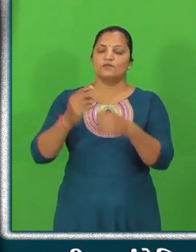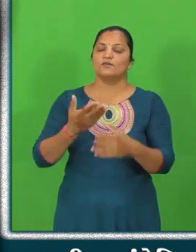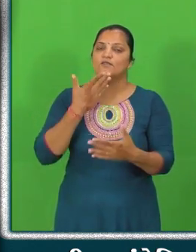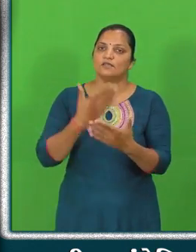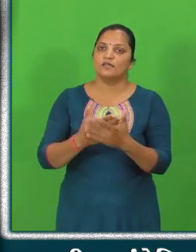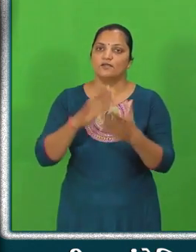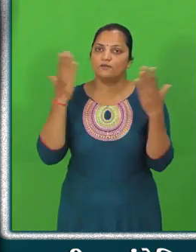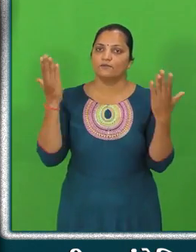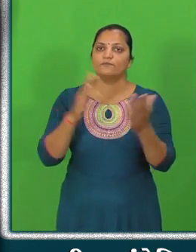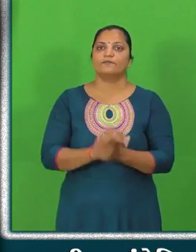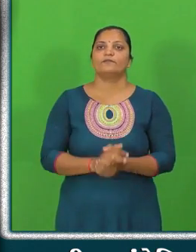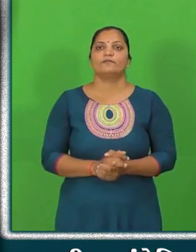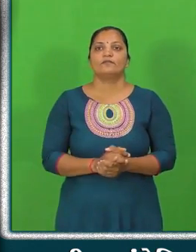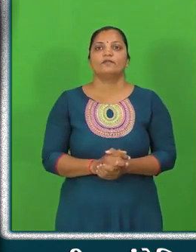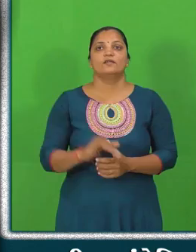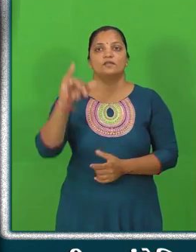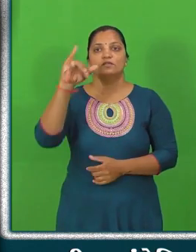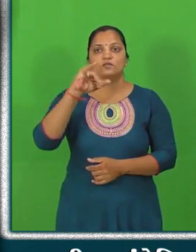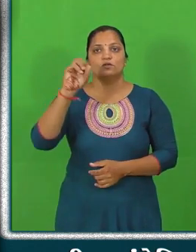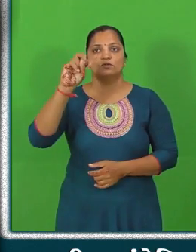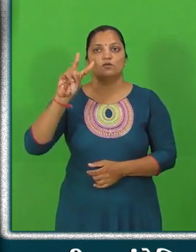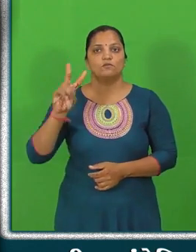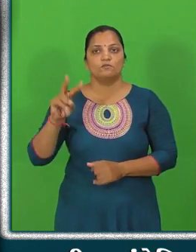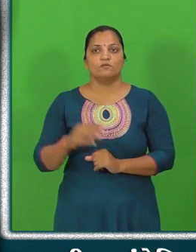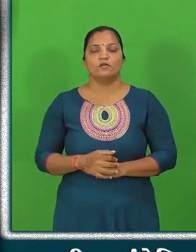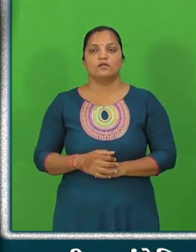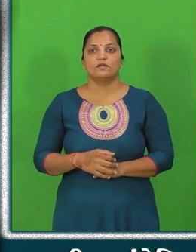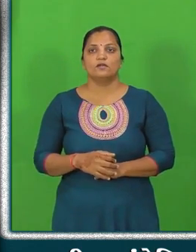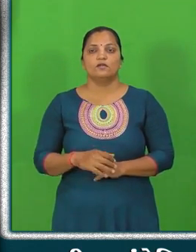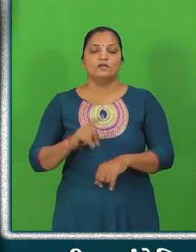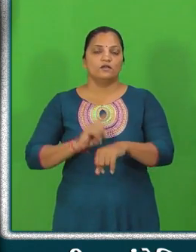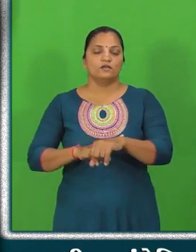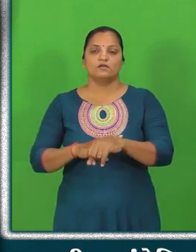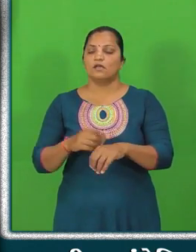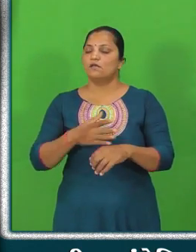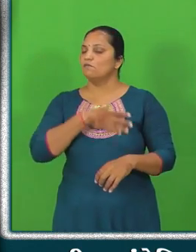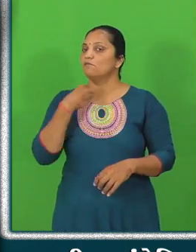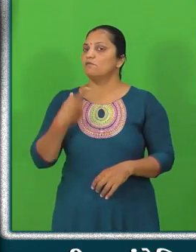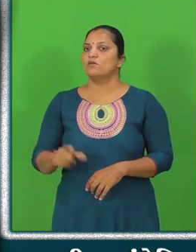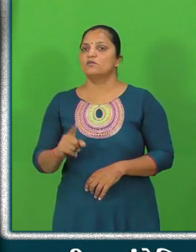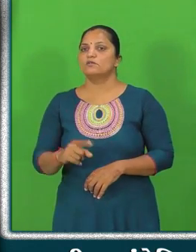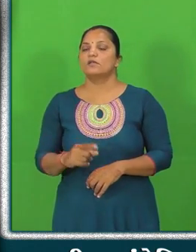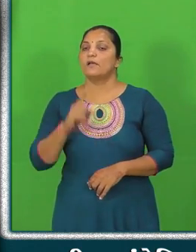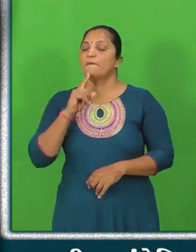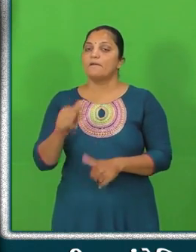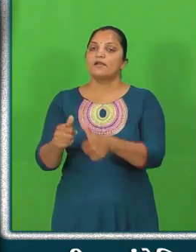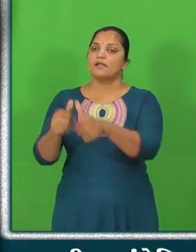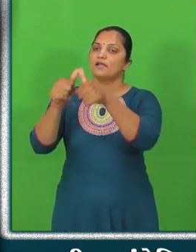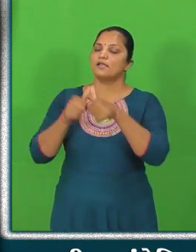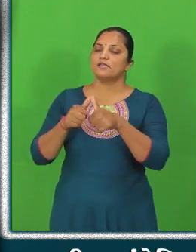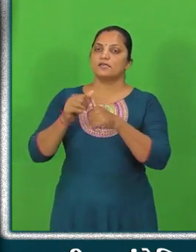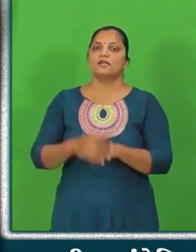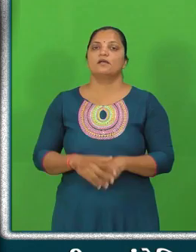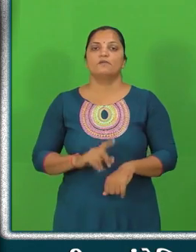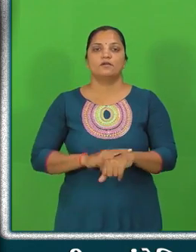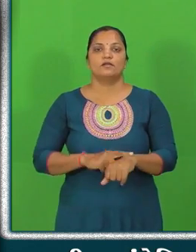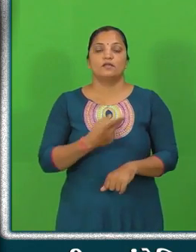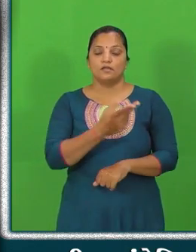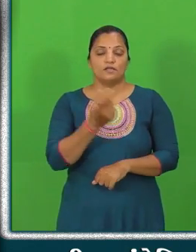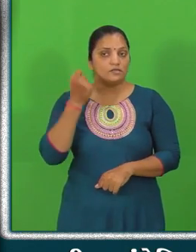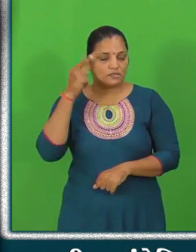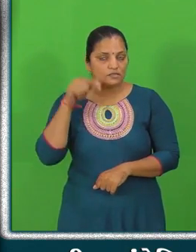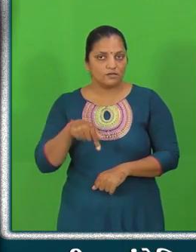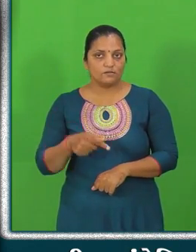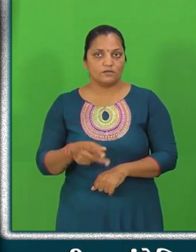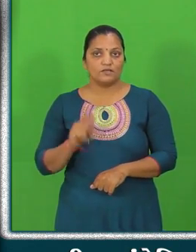છે, થેન્ક યુ વેરી મચ। પણ એ આંકડા તમે એના માટે ટાઈમ ન બગાડશો, તમે આન્સર આપવામાં ટાઈમ લો, અહીંયા સમજવામાં